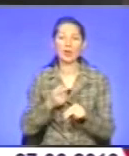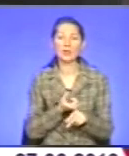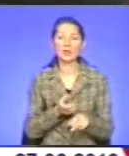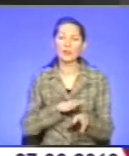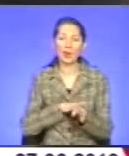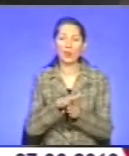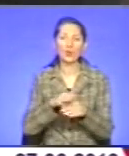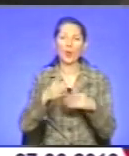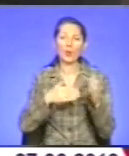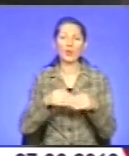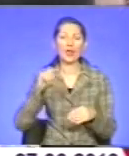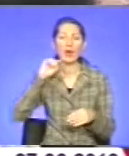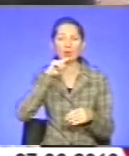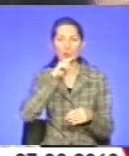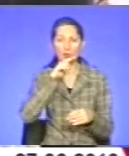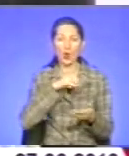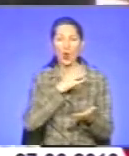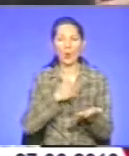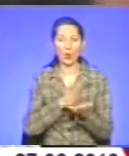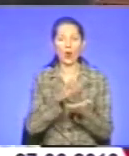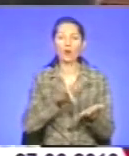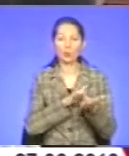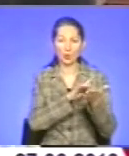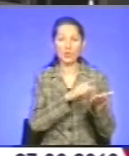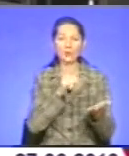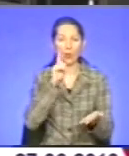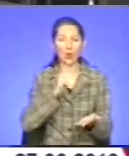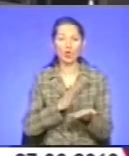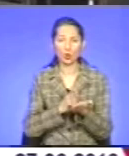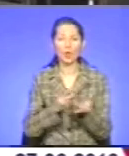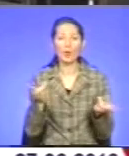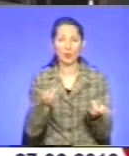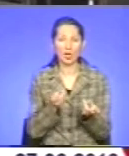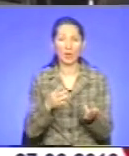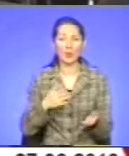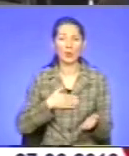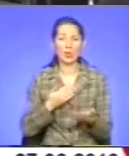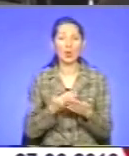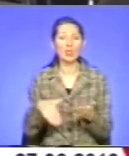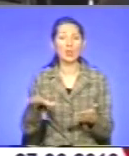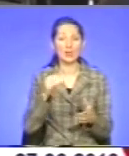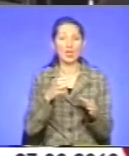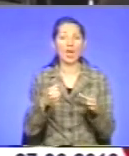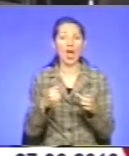профілю. У туризмі є поки що попит на фахівців. У мене майже всі нагробники